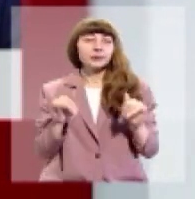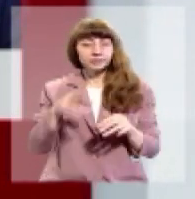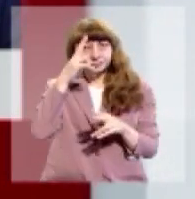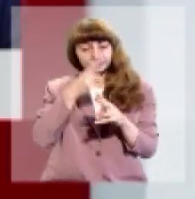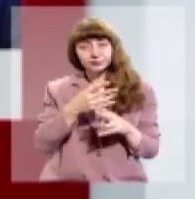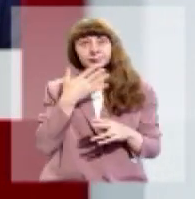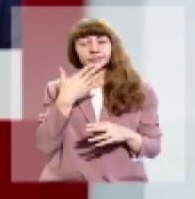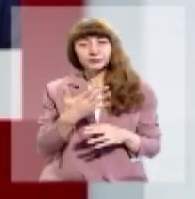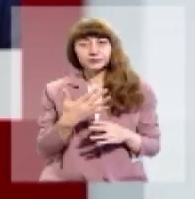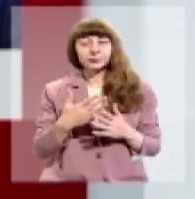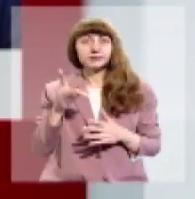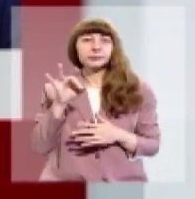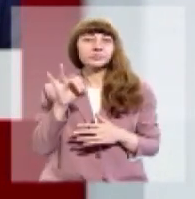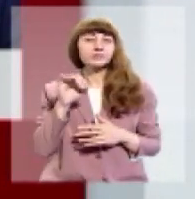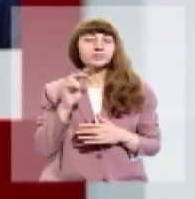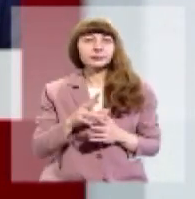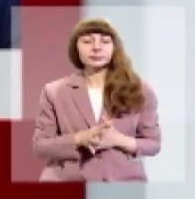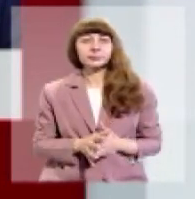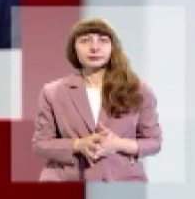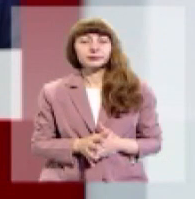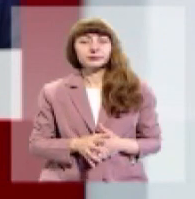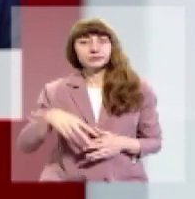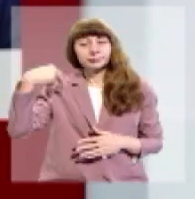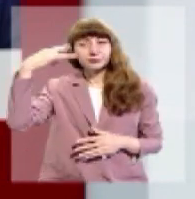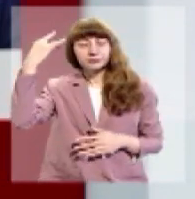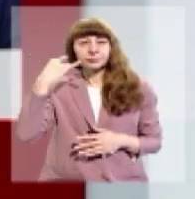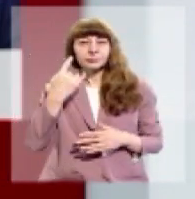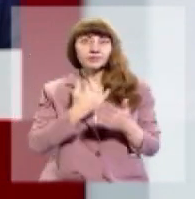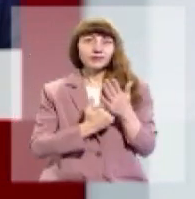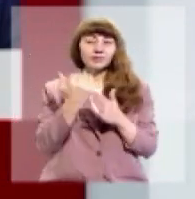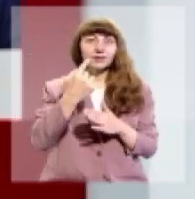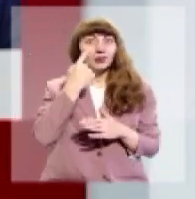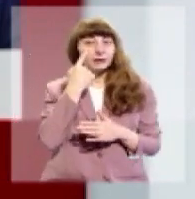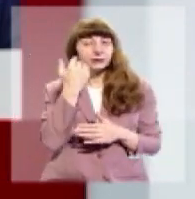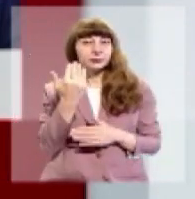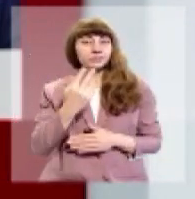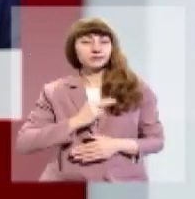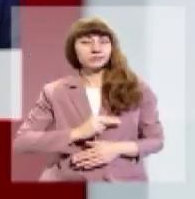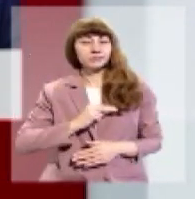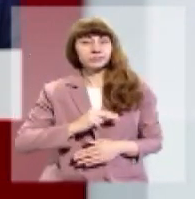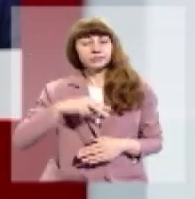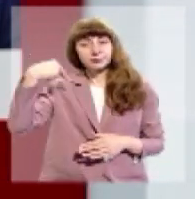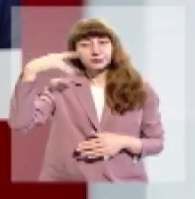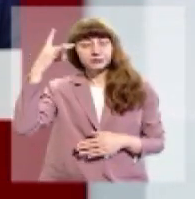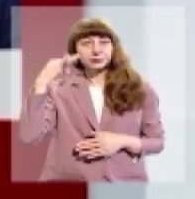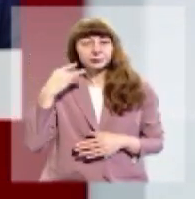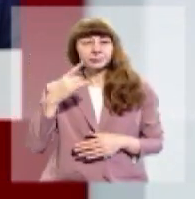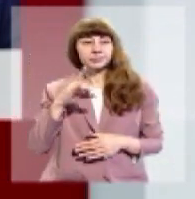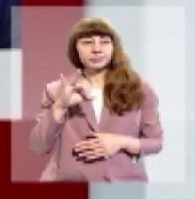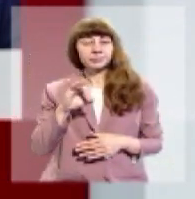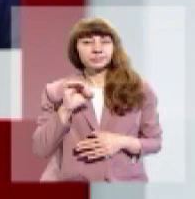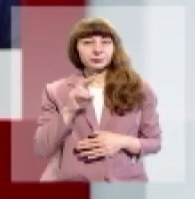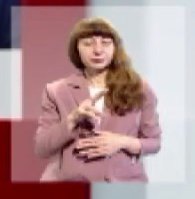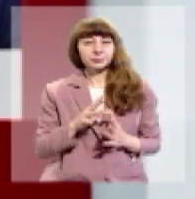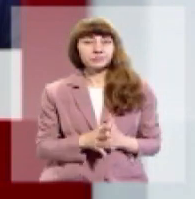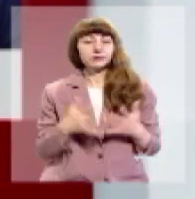нығайтуға Тәжікстан президентінің қосқан жеке үлесі туралы жоғары пікір білдірді. Сондай-ақ президенттер трансшекаралық су көздерін